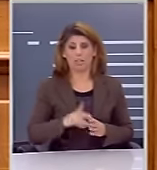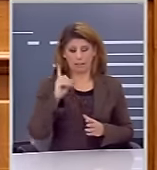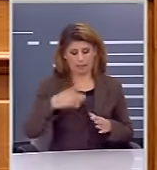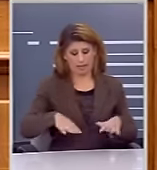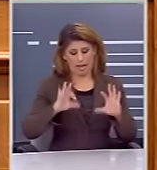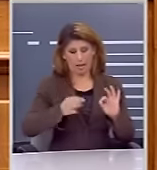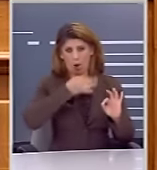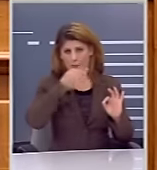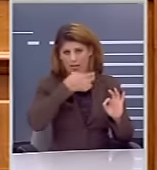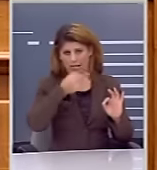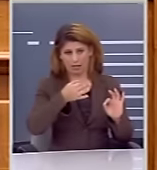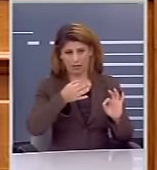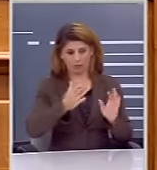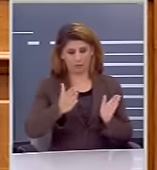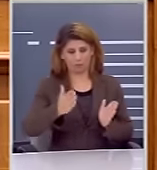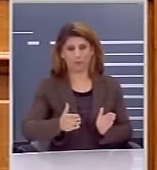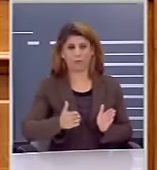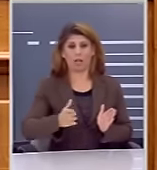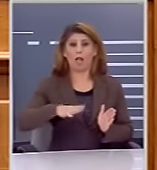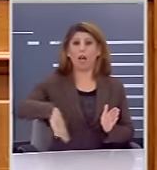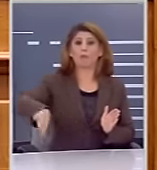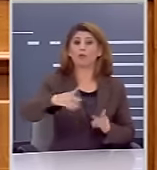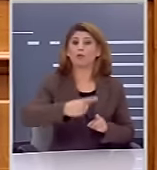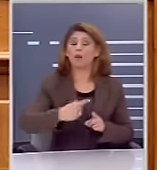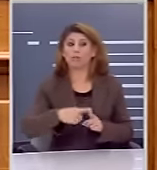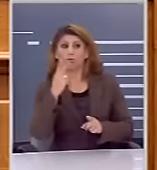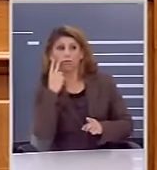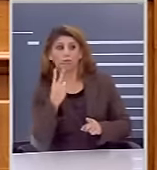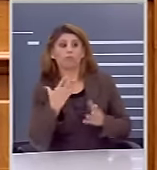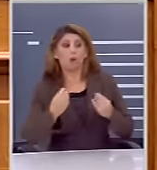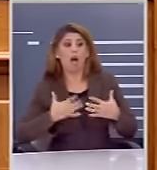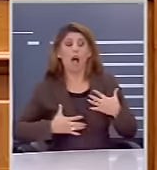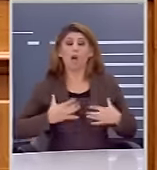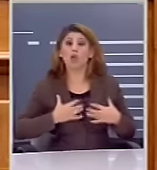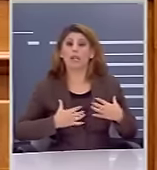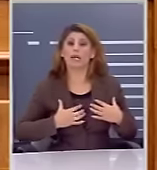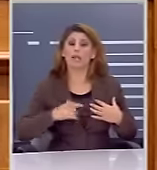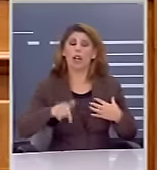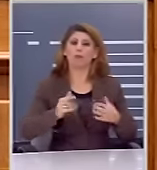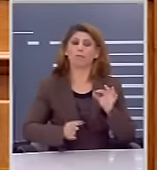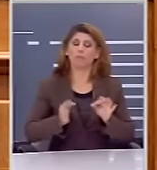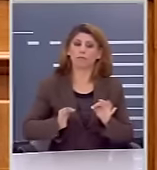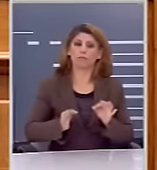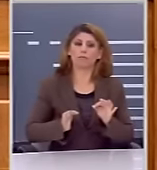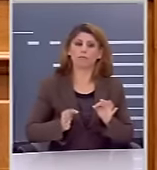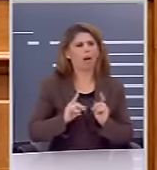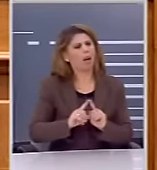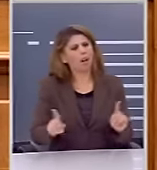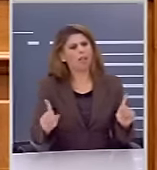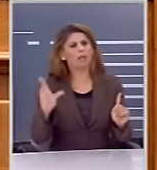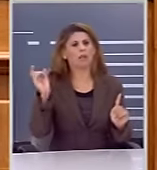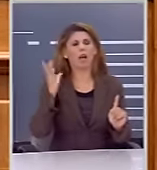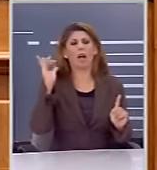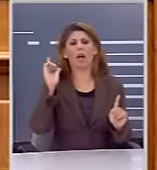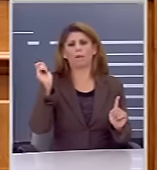ομιλίας μου από τον ελληνικό λαό που παρακολουθεί με ιδιαίτερη αγωνία αυτή τη συζήτηση, ασχέτως αν η